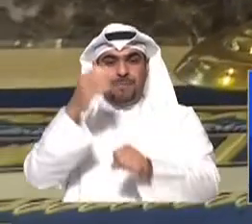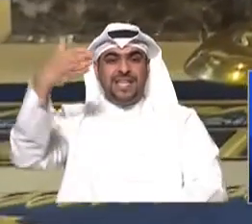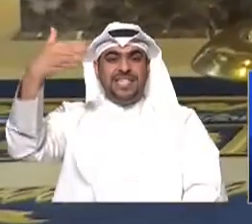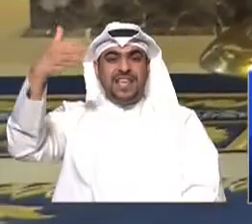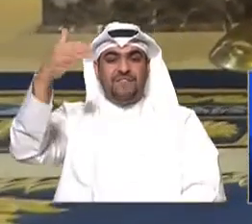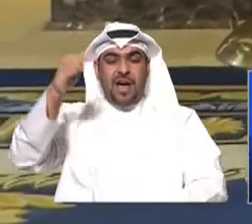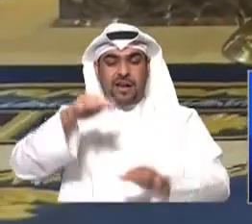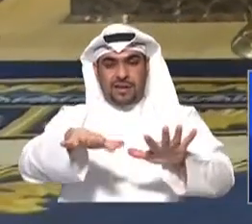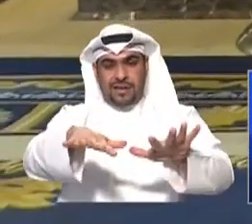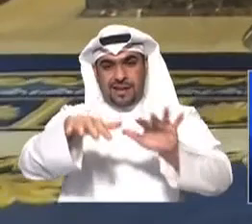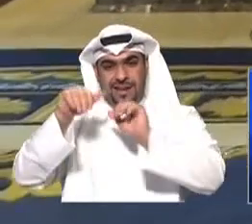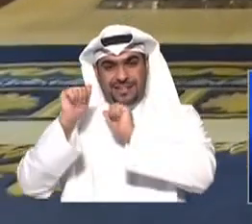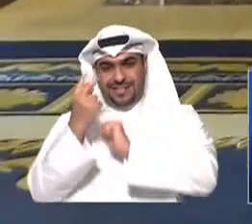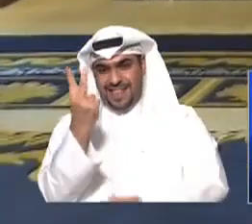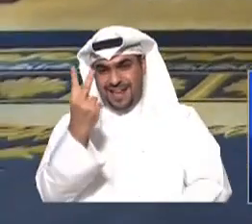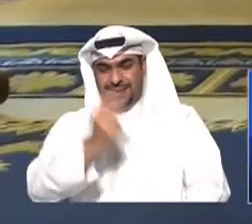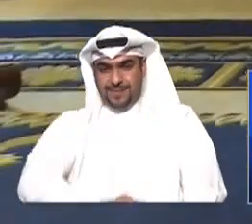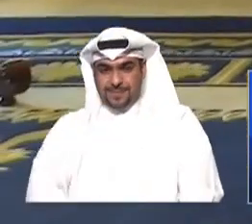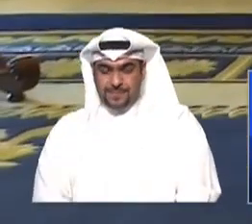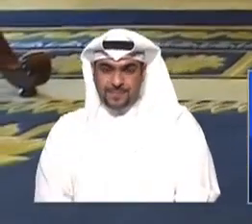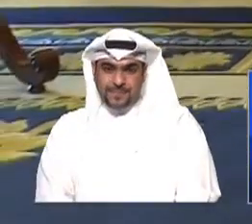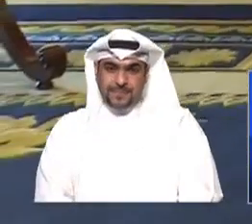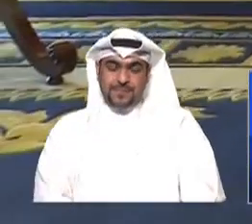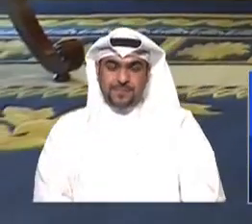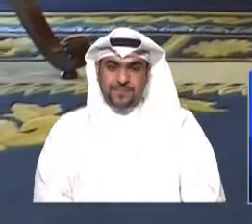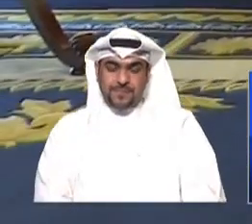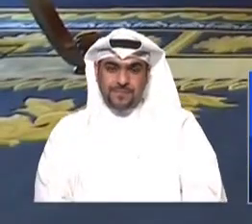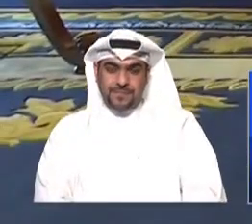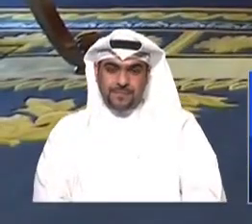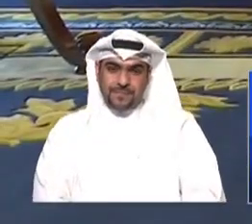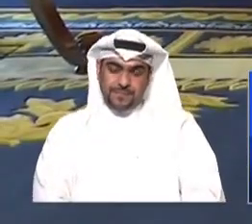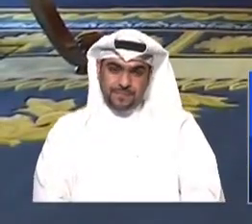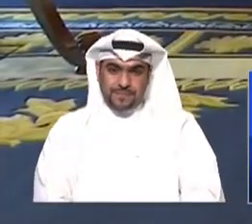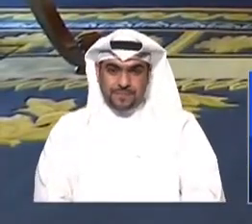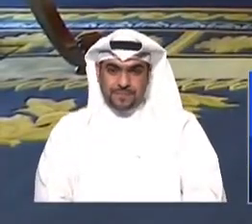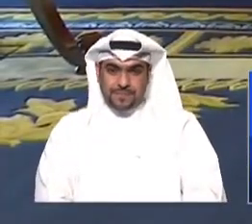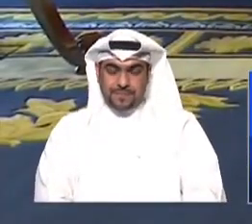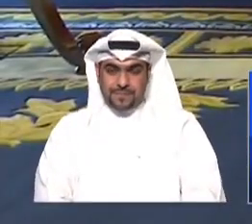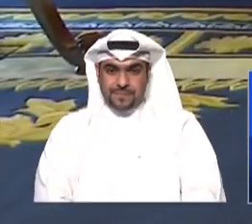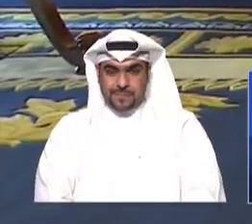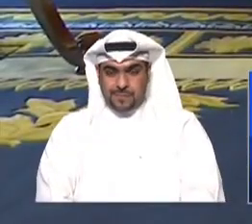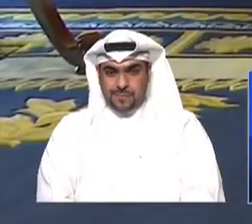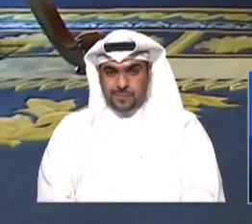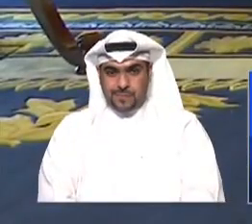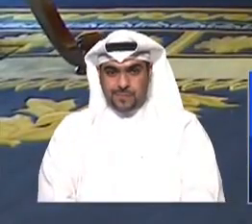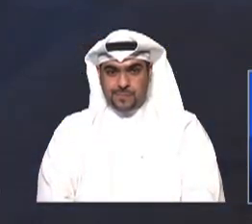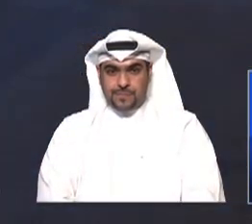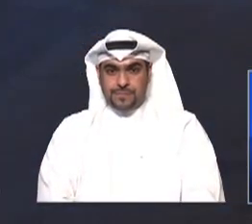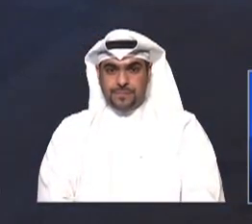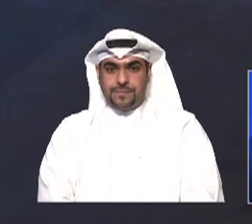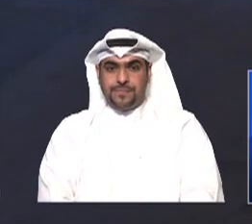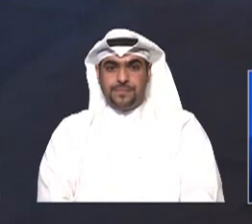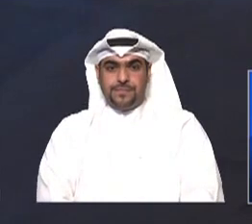مهام عملهما.